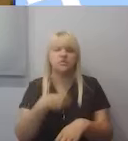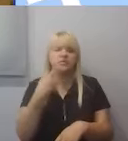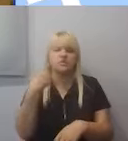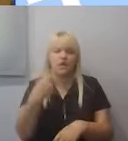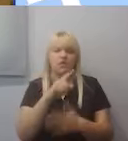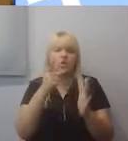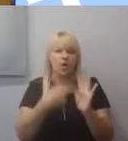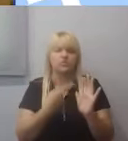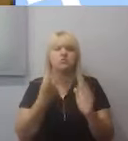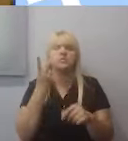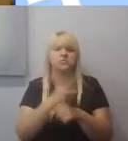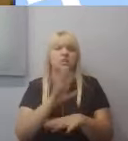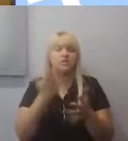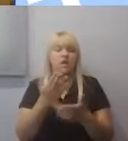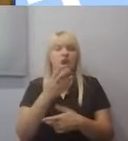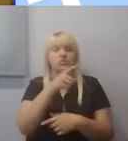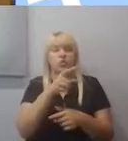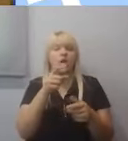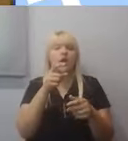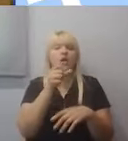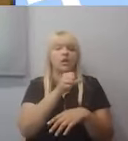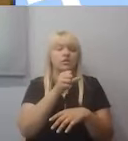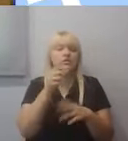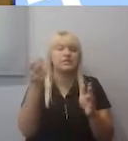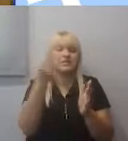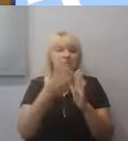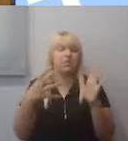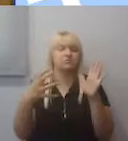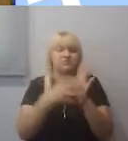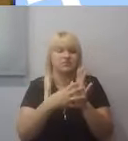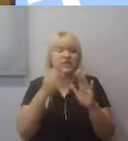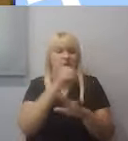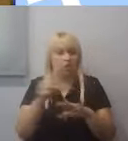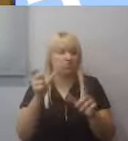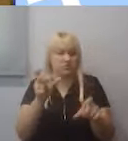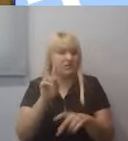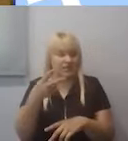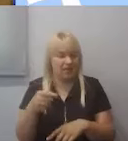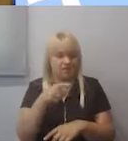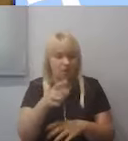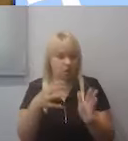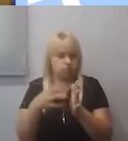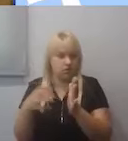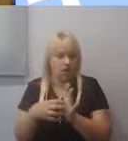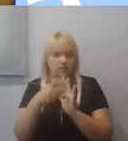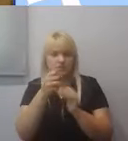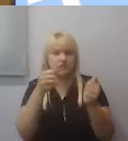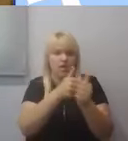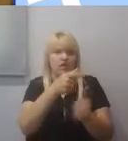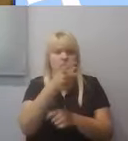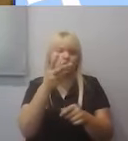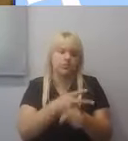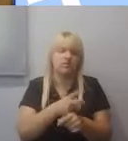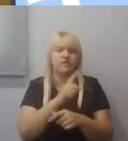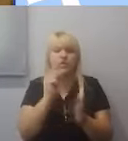vai nevajag ierobežot šo zīmju izvietošanu pie objektiem ja ka tas varētu es tā saprotu jautājumu uzdevēju šķiet ka tas